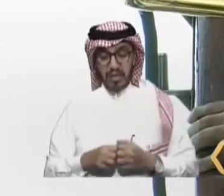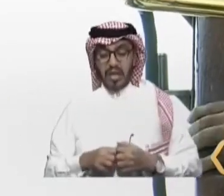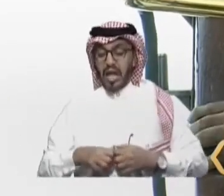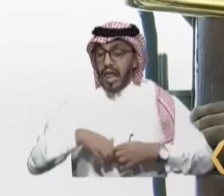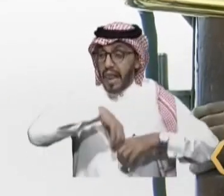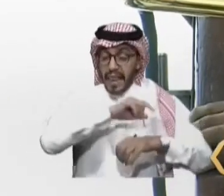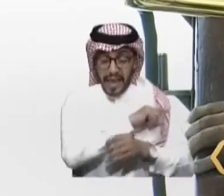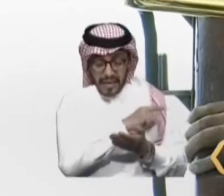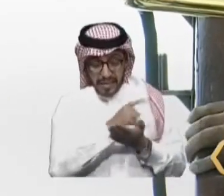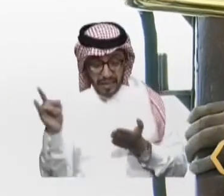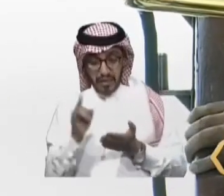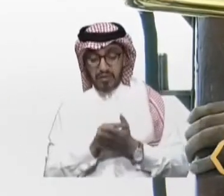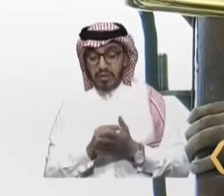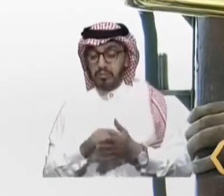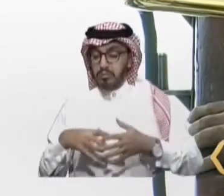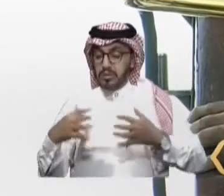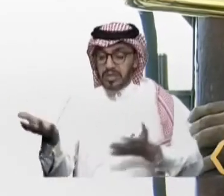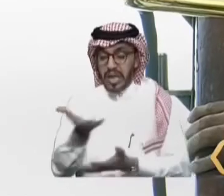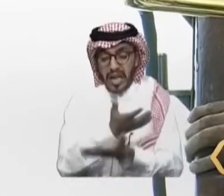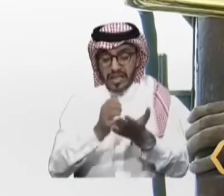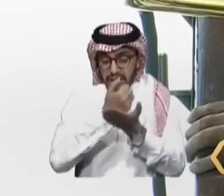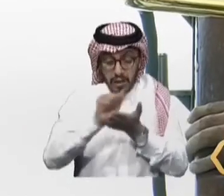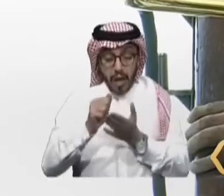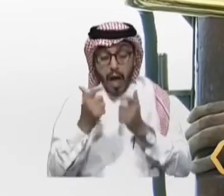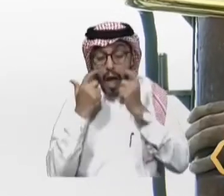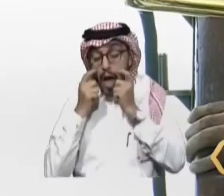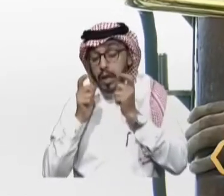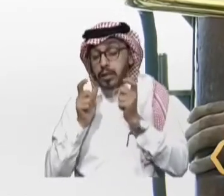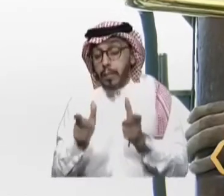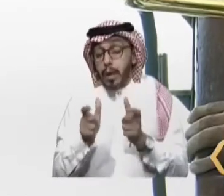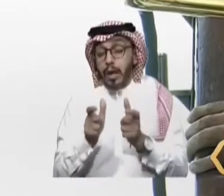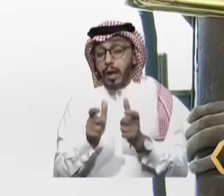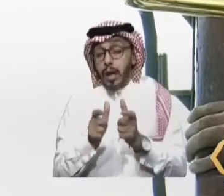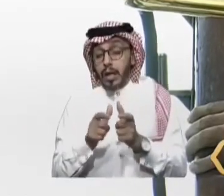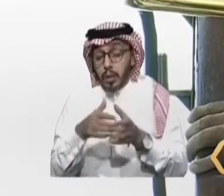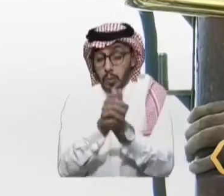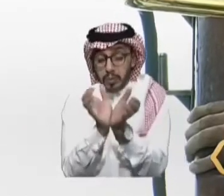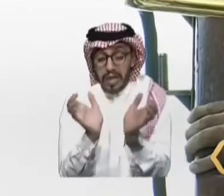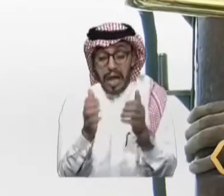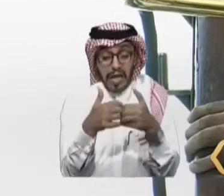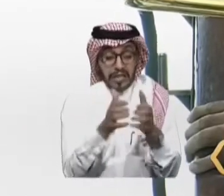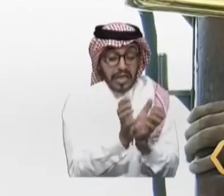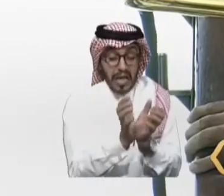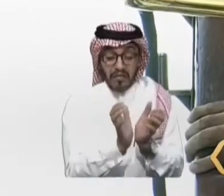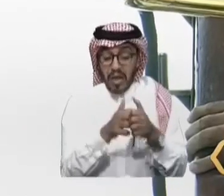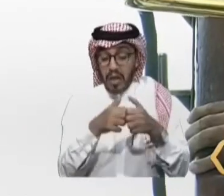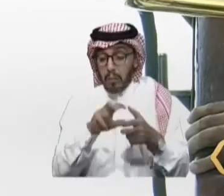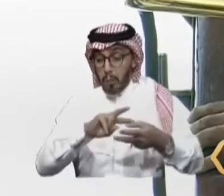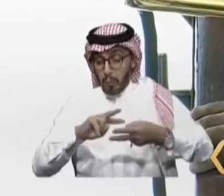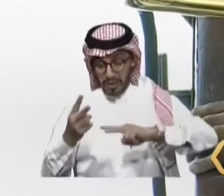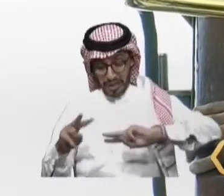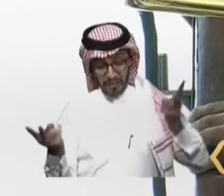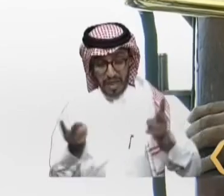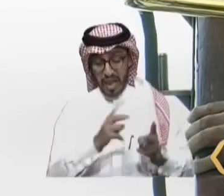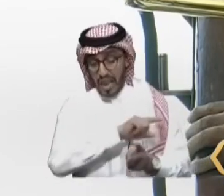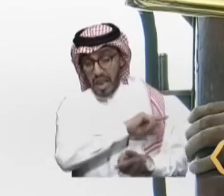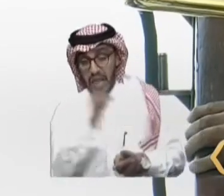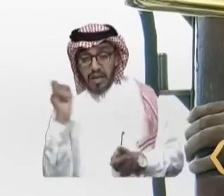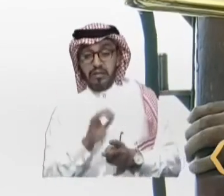والتجافي عن التنازع والحذر من التحزب والاختلاف الذي يتجلى